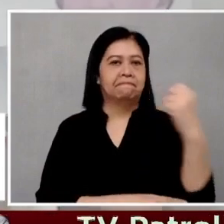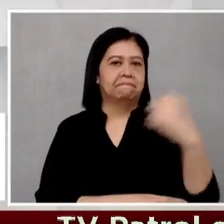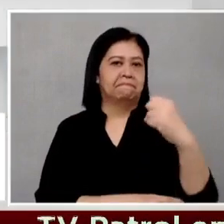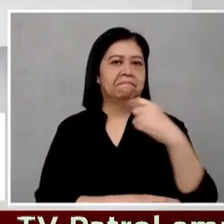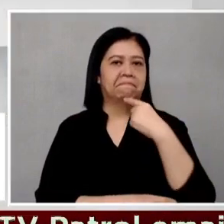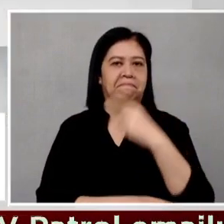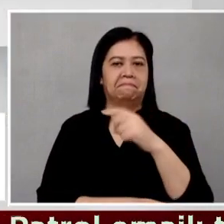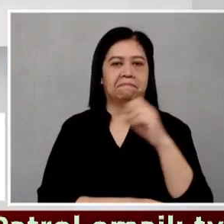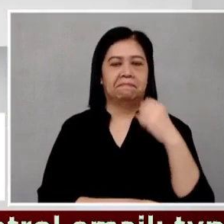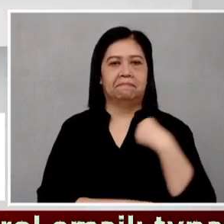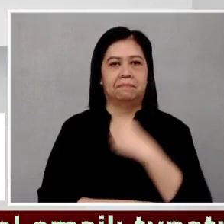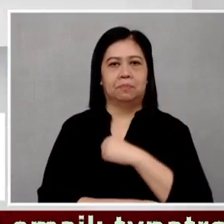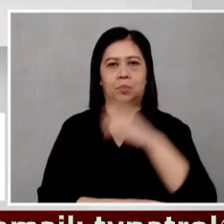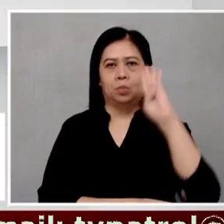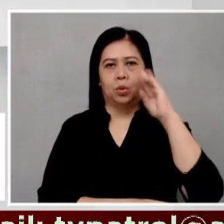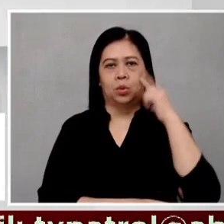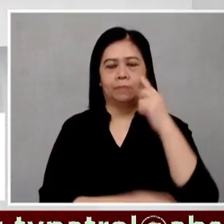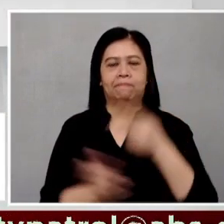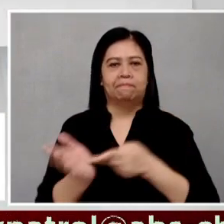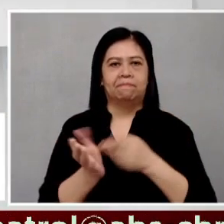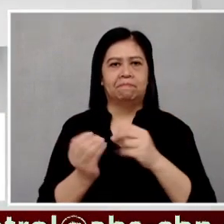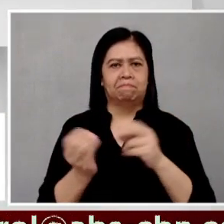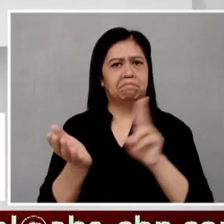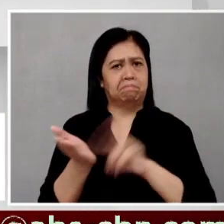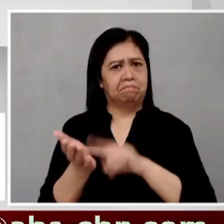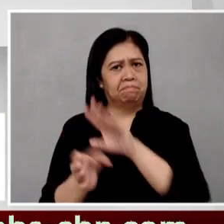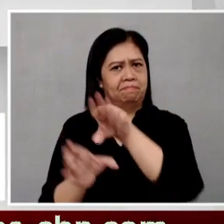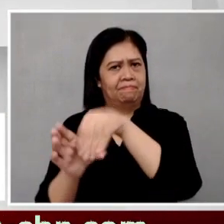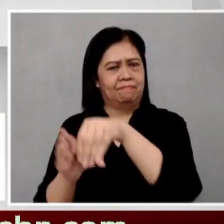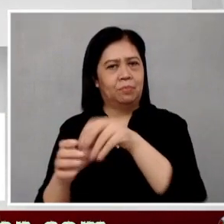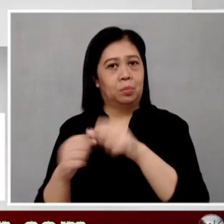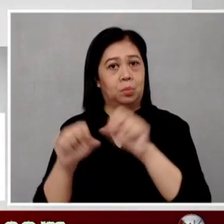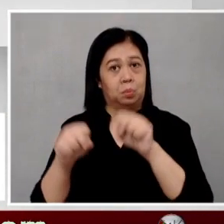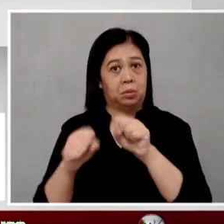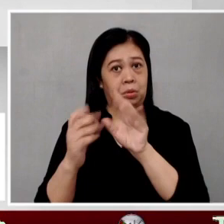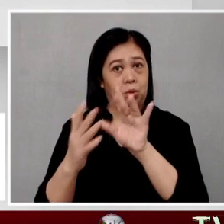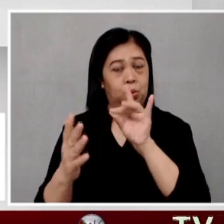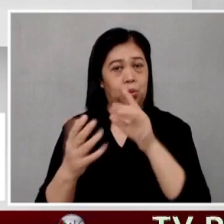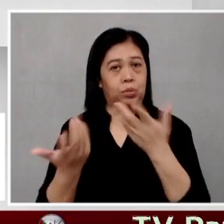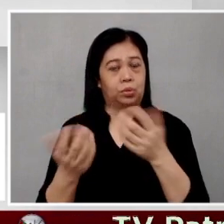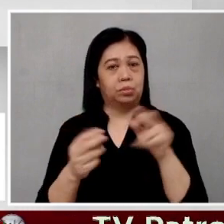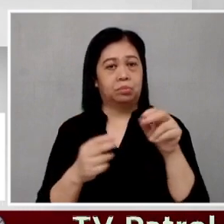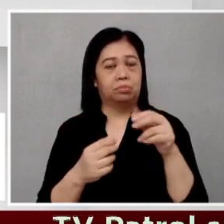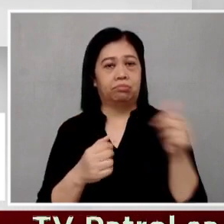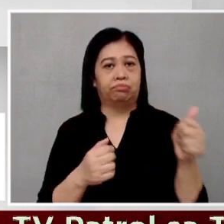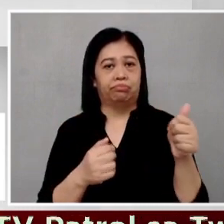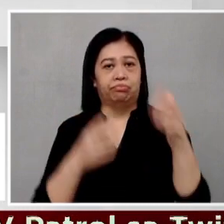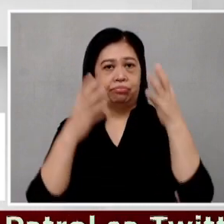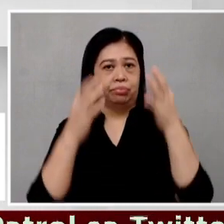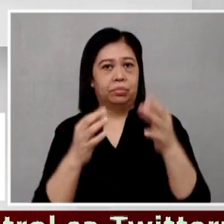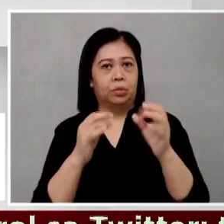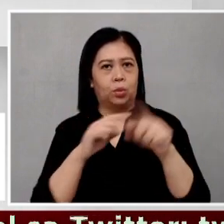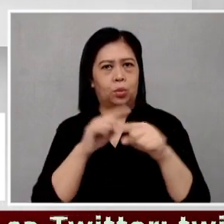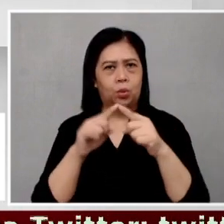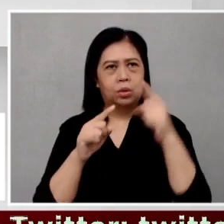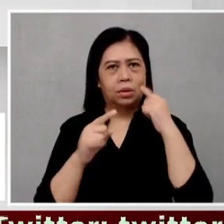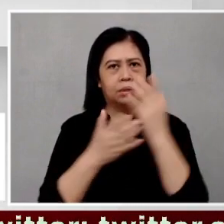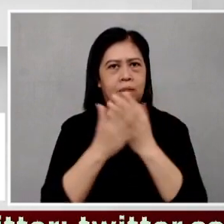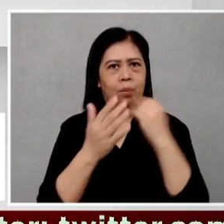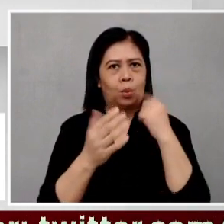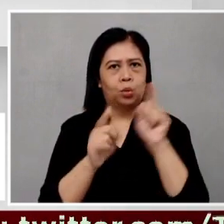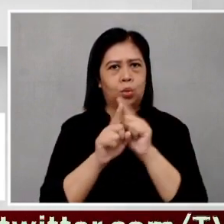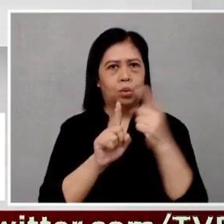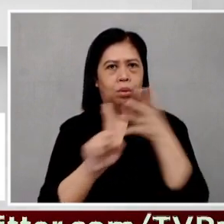Go. Inamin niyang nagpalista siya bilang isa sa pwedeng pagpili ang running mate ng alkalde nang malamang may mga iba rin nanliligaw na